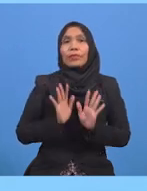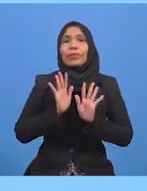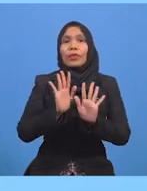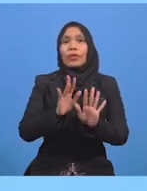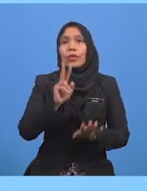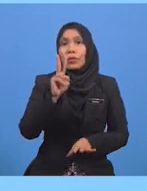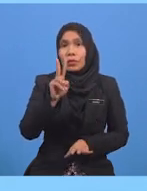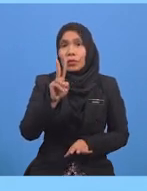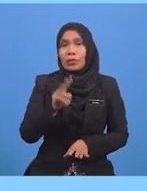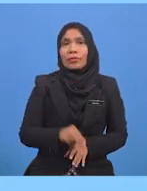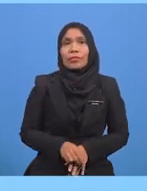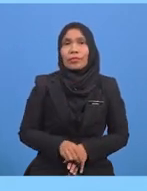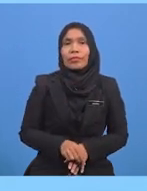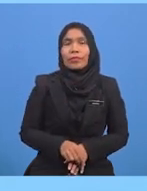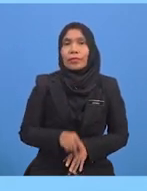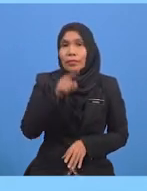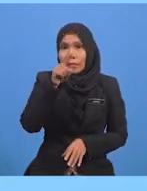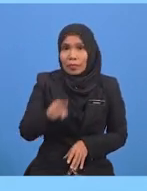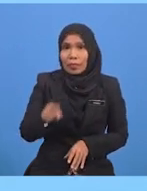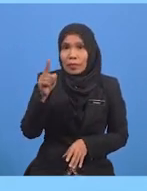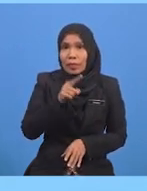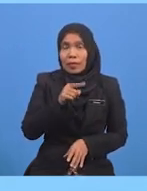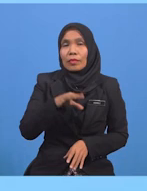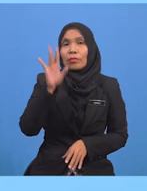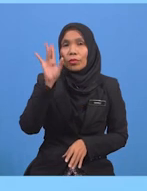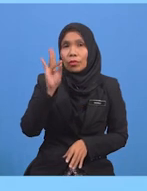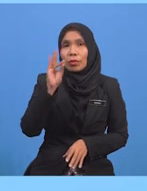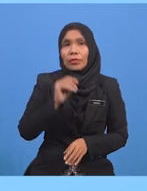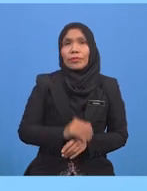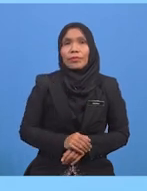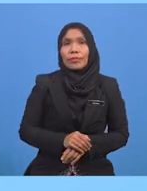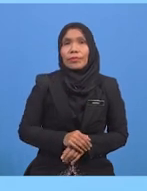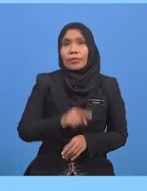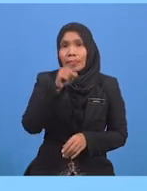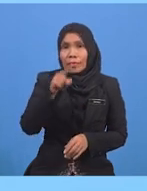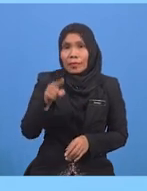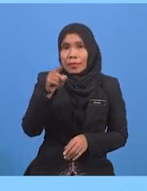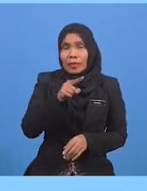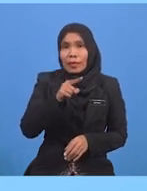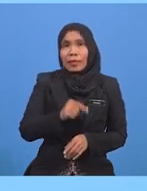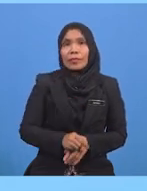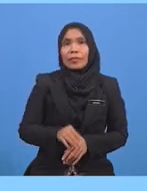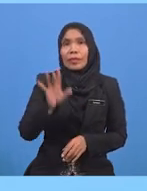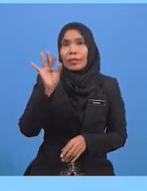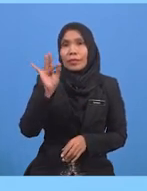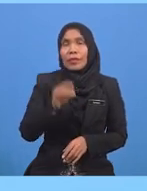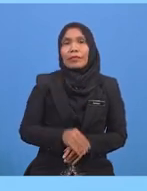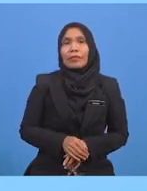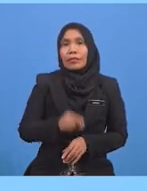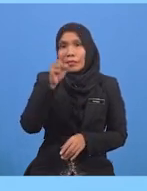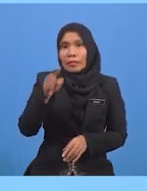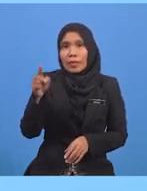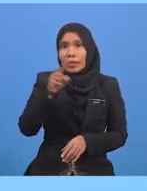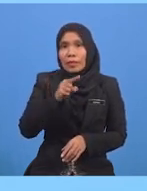tolak 2 didarabkan dengan 7 didarabkan dengan 8